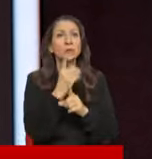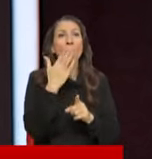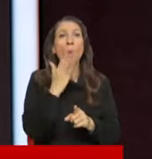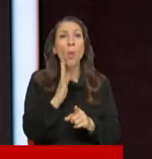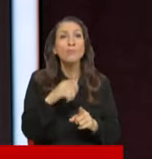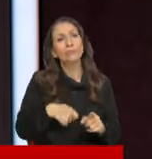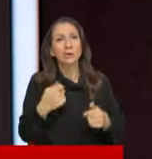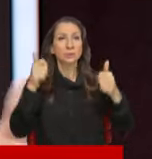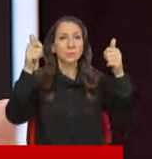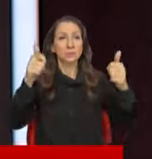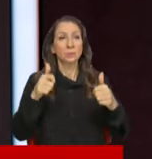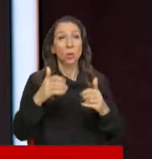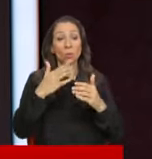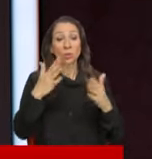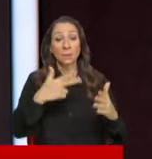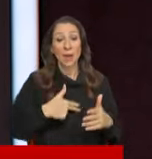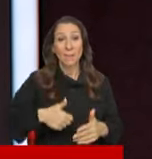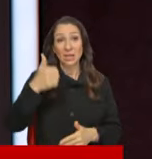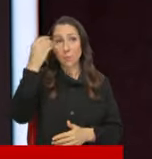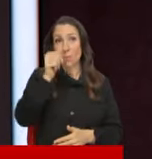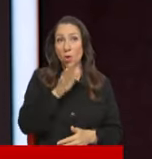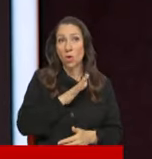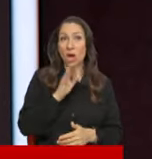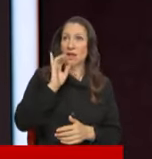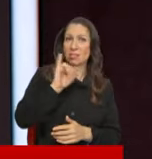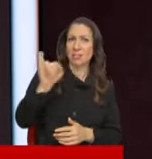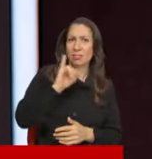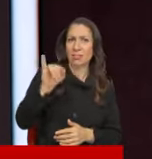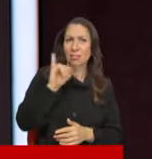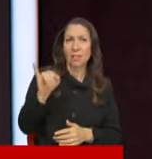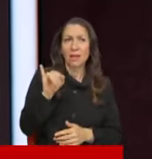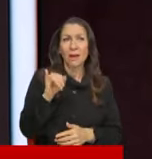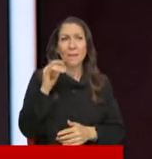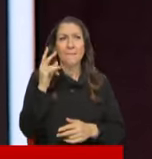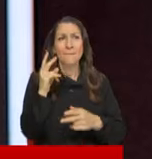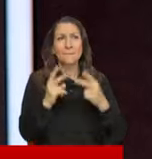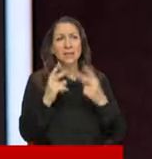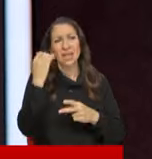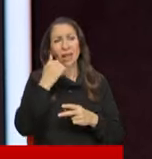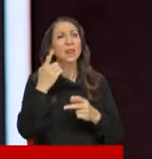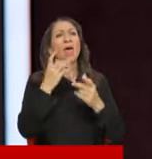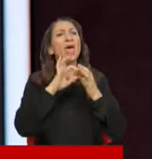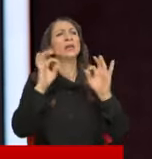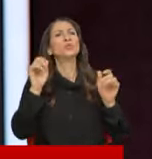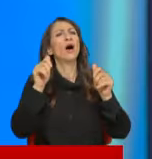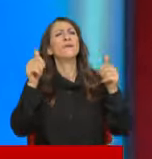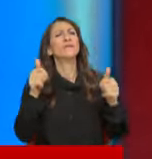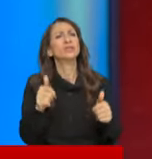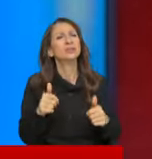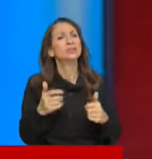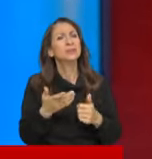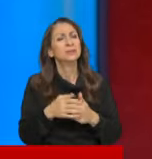toplattırma büyükşehir belediye başkanımız Ekrem İmamoğlu aleyhine birtakım y ne yazıyor O afişlerde